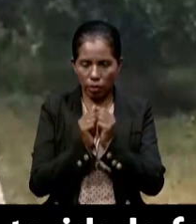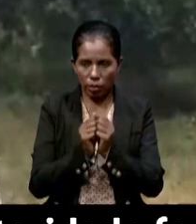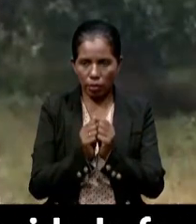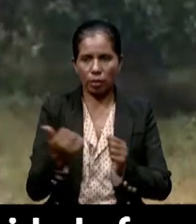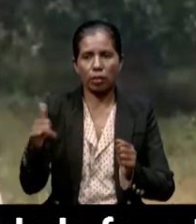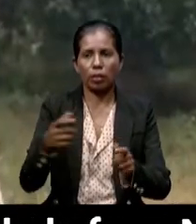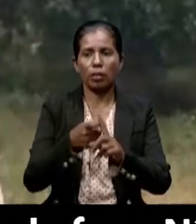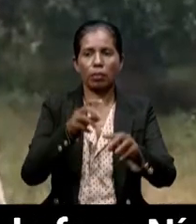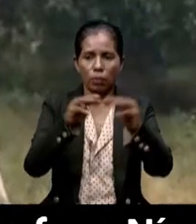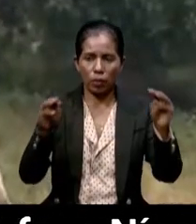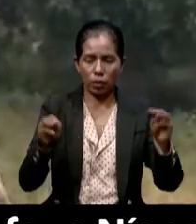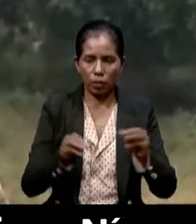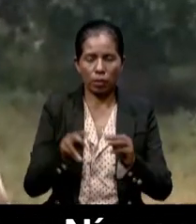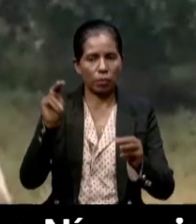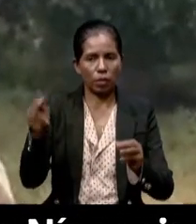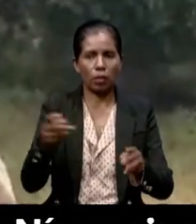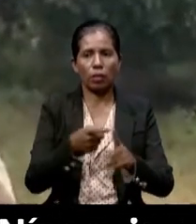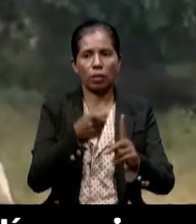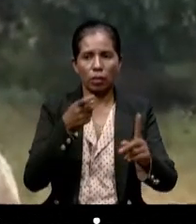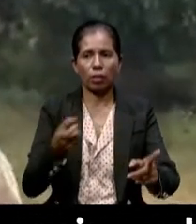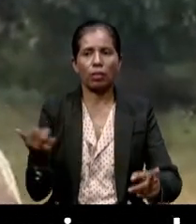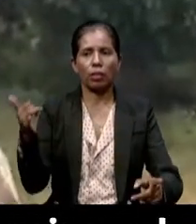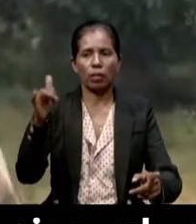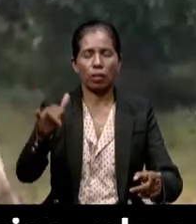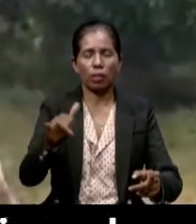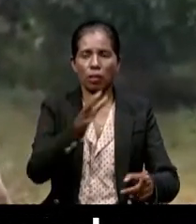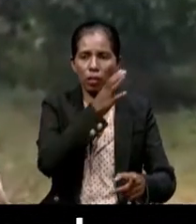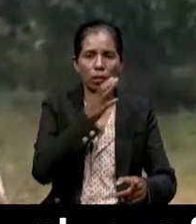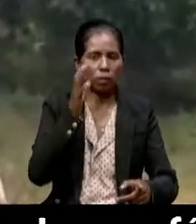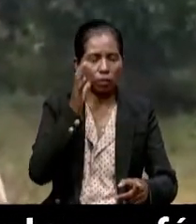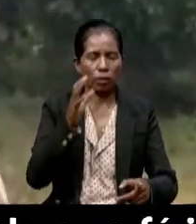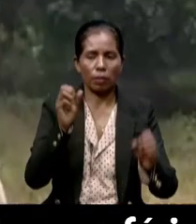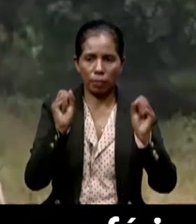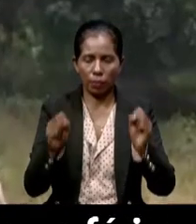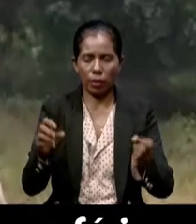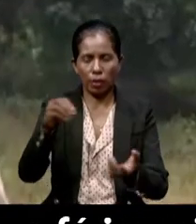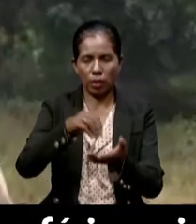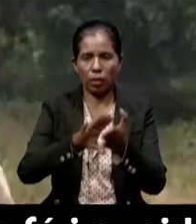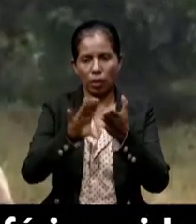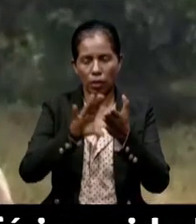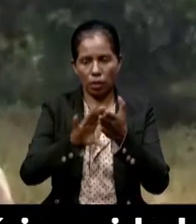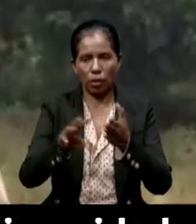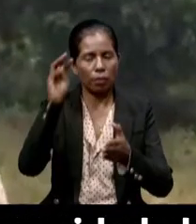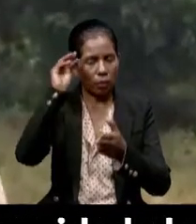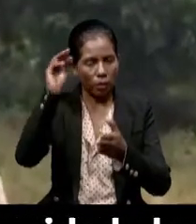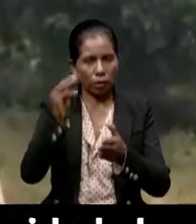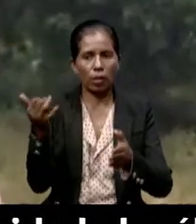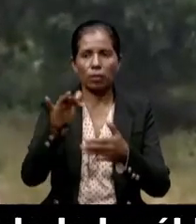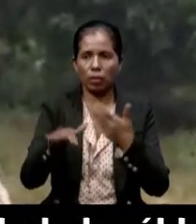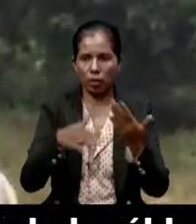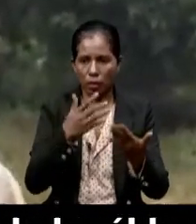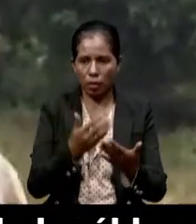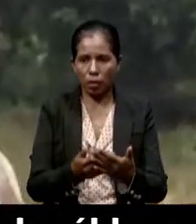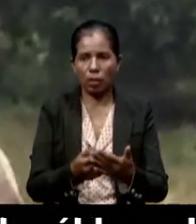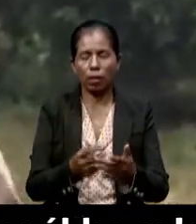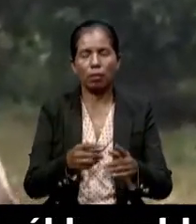serah husi munisip ni, apa husi serah agrikultura ni, macam mana sal periru pa, nampi minister relevan.